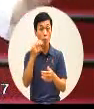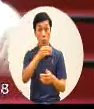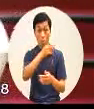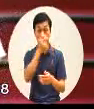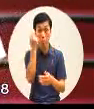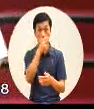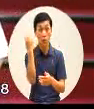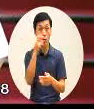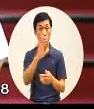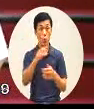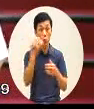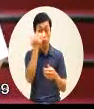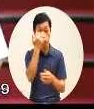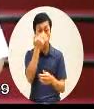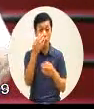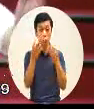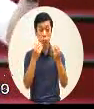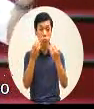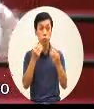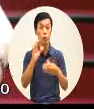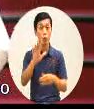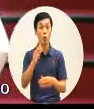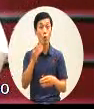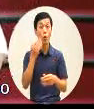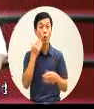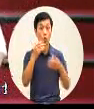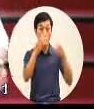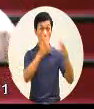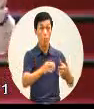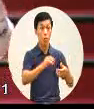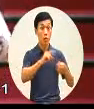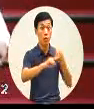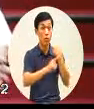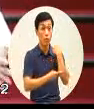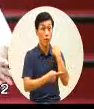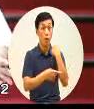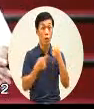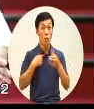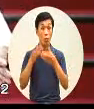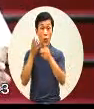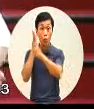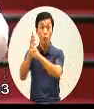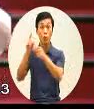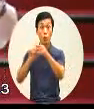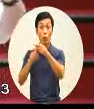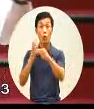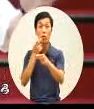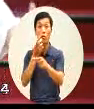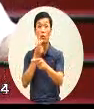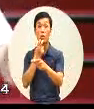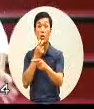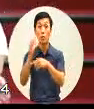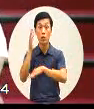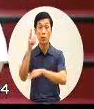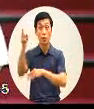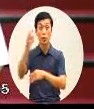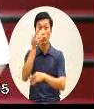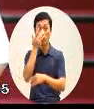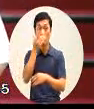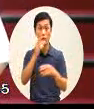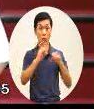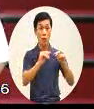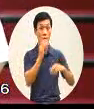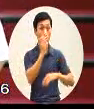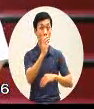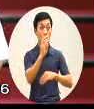办啊我们一个定给法律中央也不知道怎么中央也问他也不知道 其实、啊、然后地方也不知道，哎、啊，我